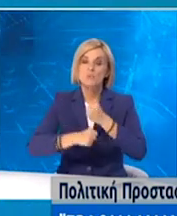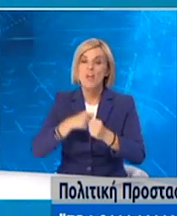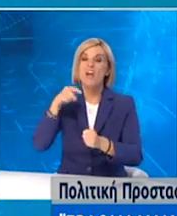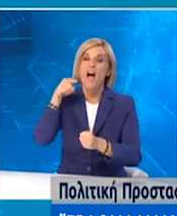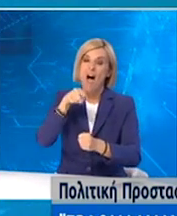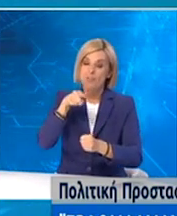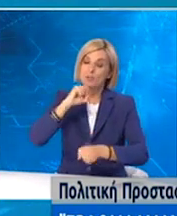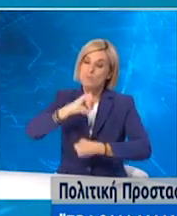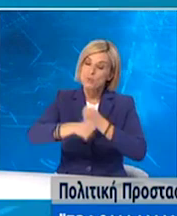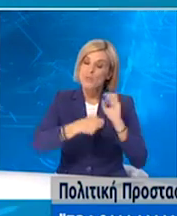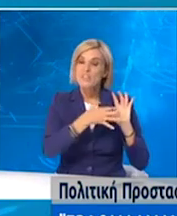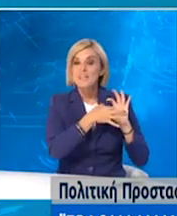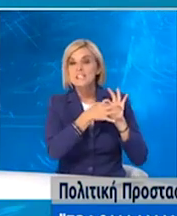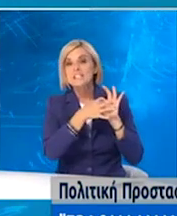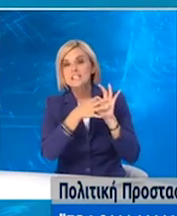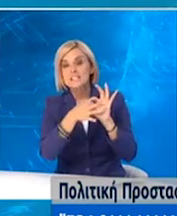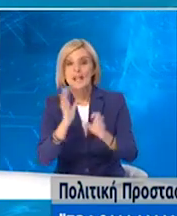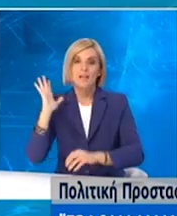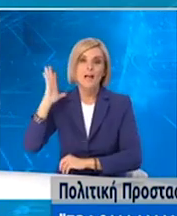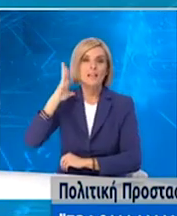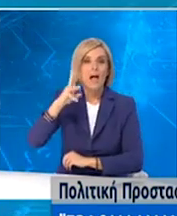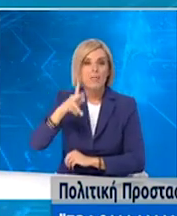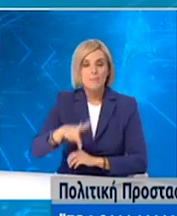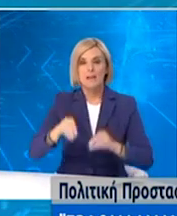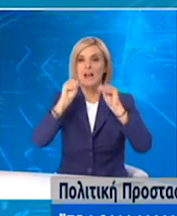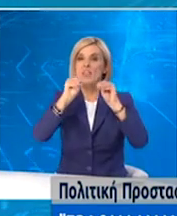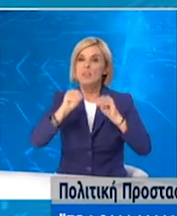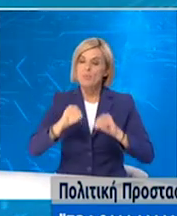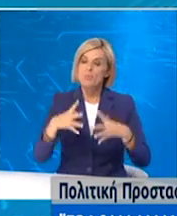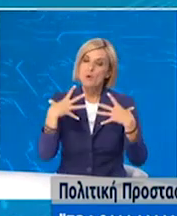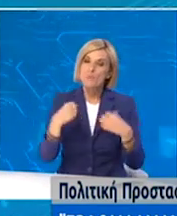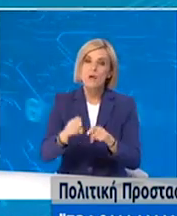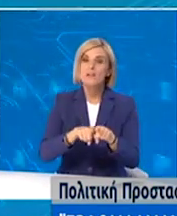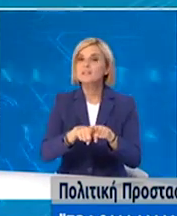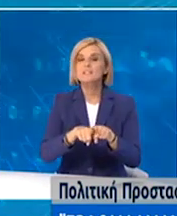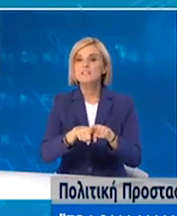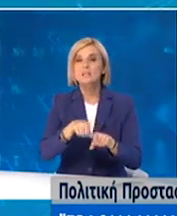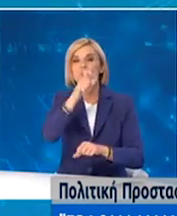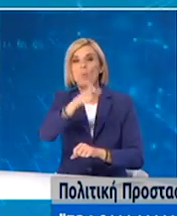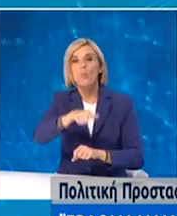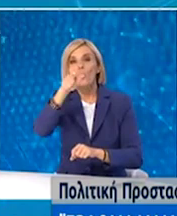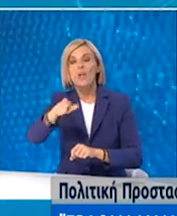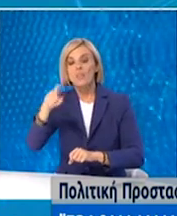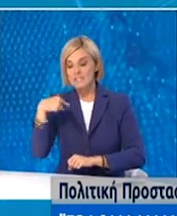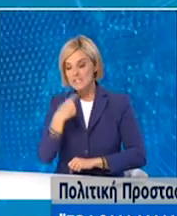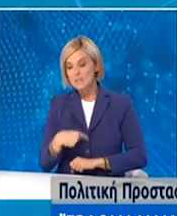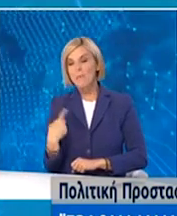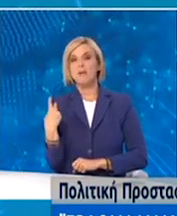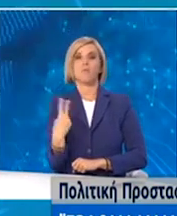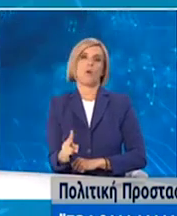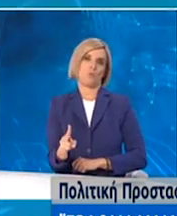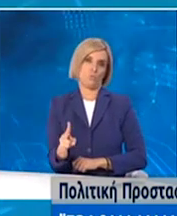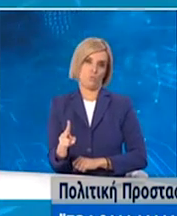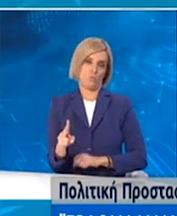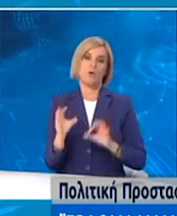αυτή η προσπάθεια βασίζεται σε καθημερινά δεδομένα που αφορά στον τρόπο που ο καθένας μας συμπεριφέρεται.